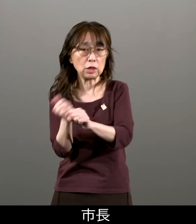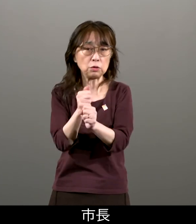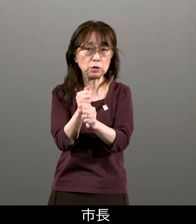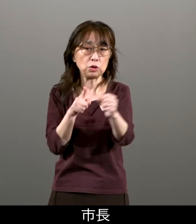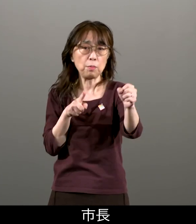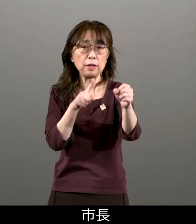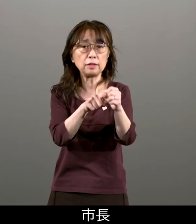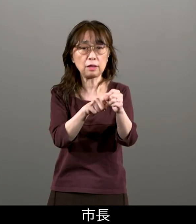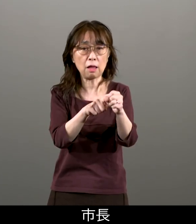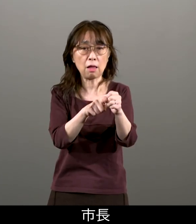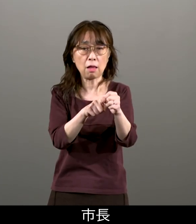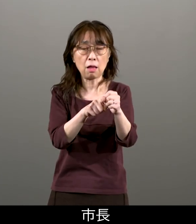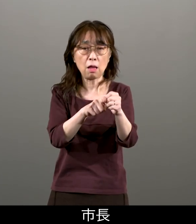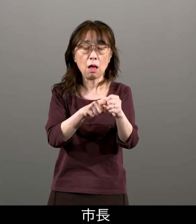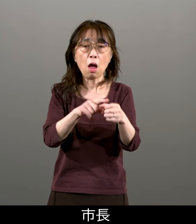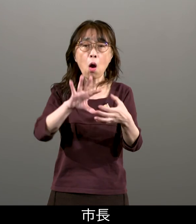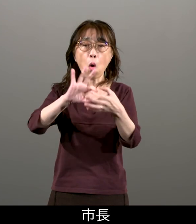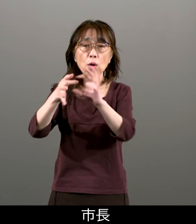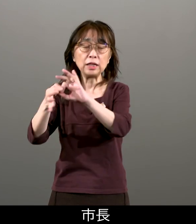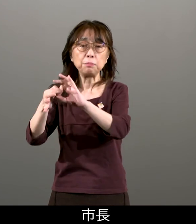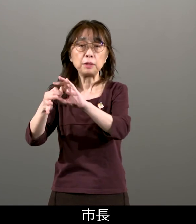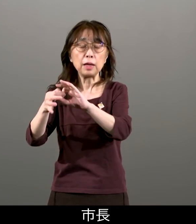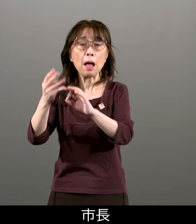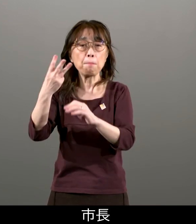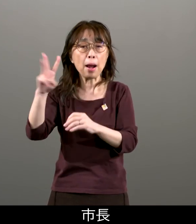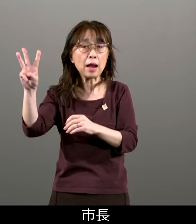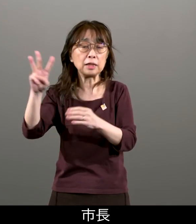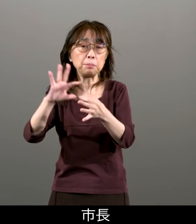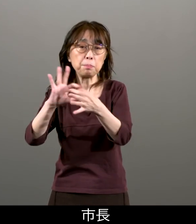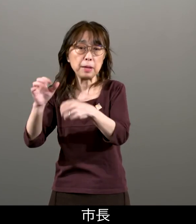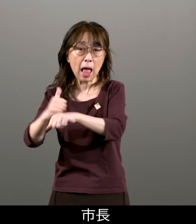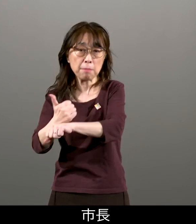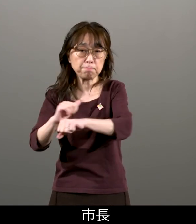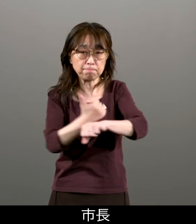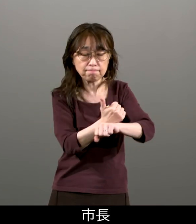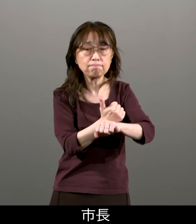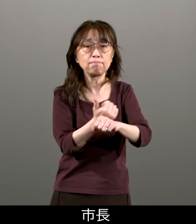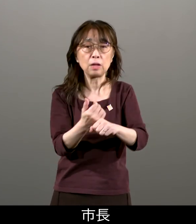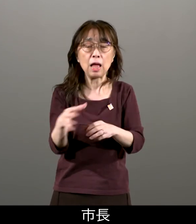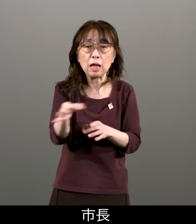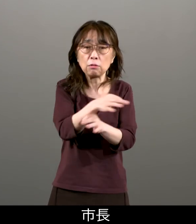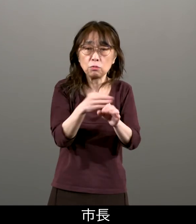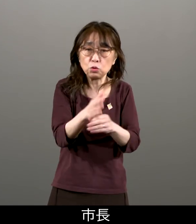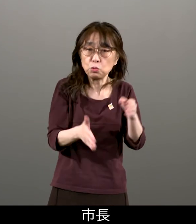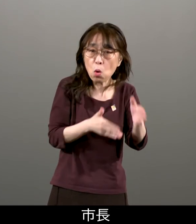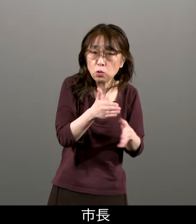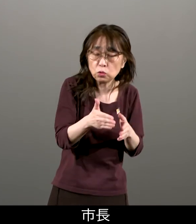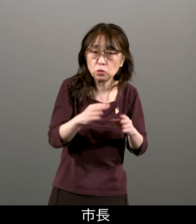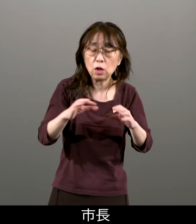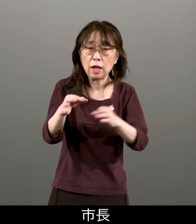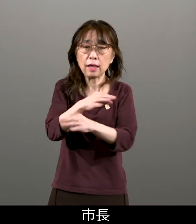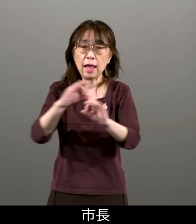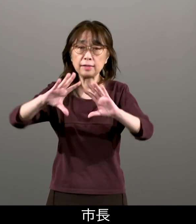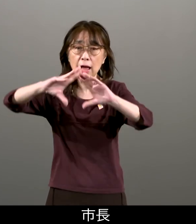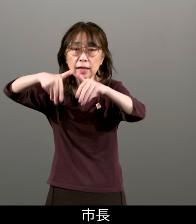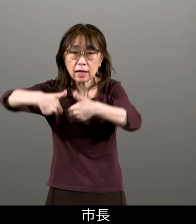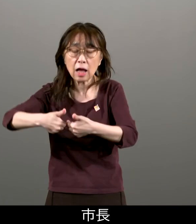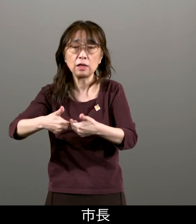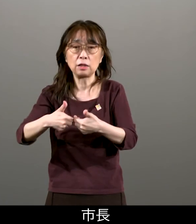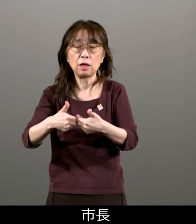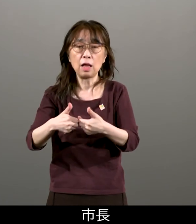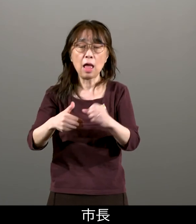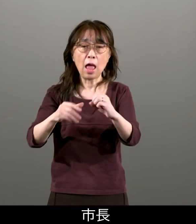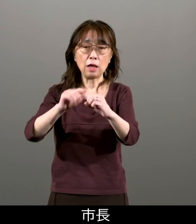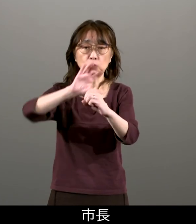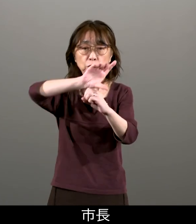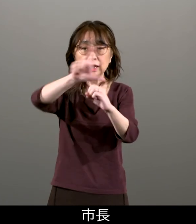して、オリンピアン・パラリンピアンをはじめたスポーツ界、経済界、スポーツを通じて、